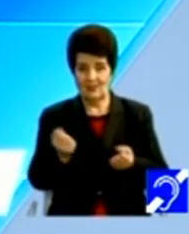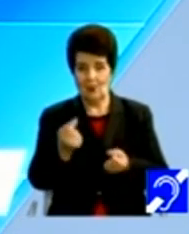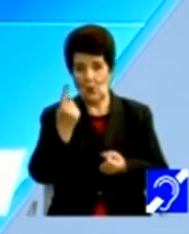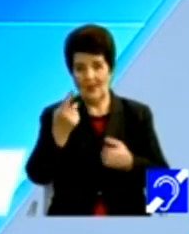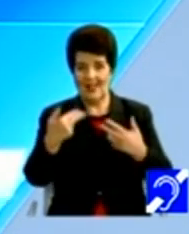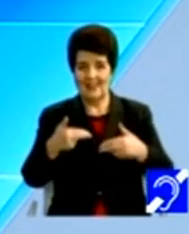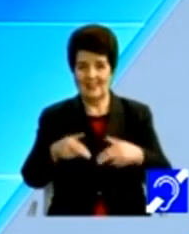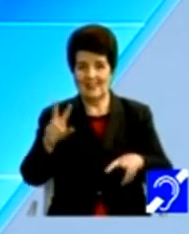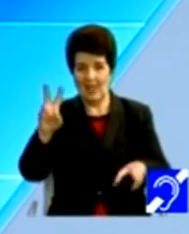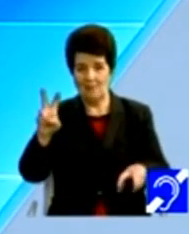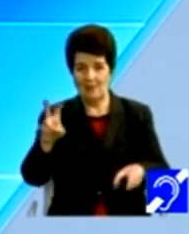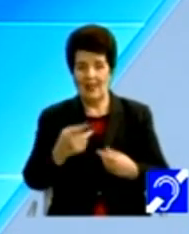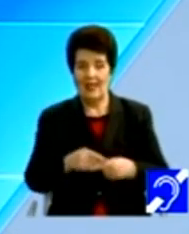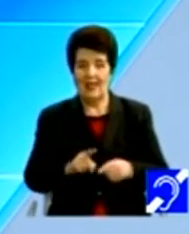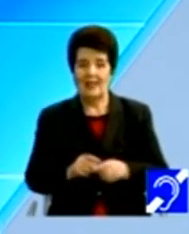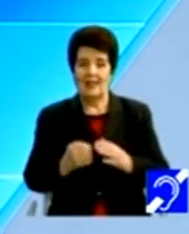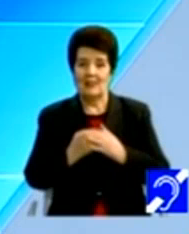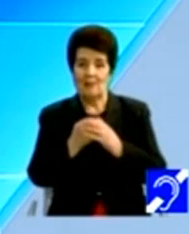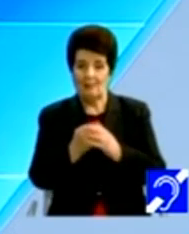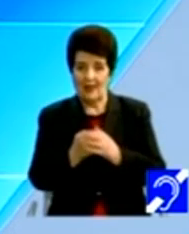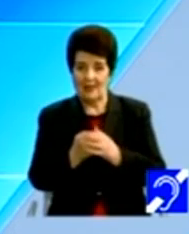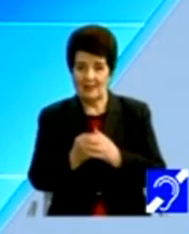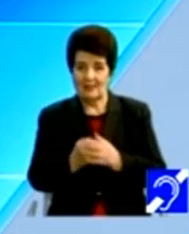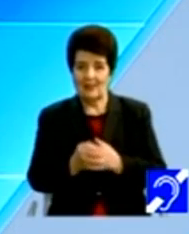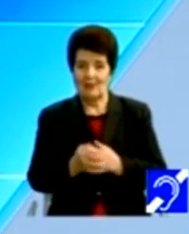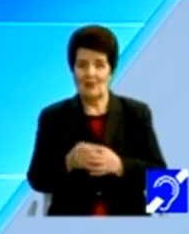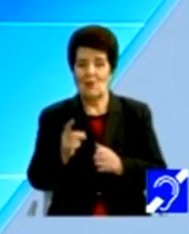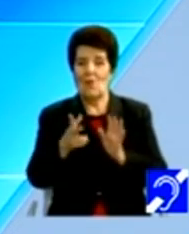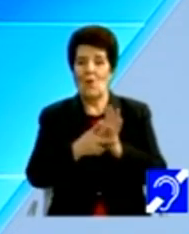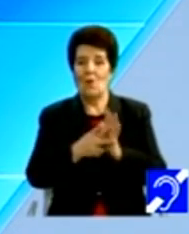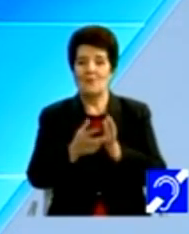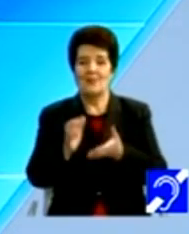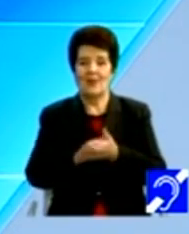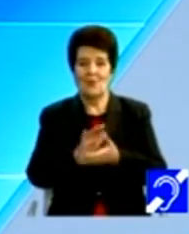examen. Un examen în bază de test cu 8 necunoscute.